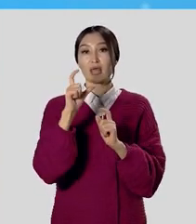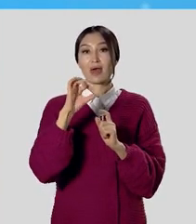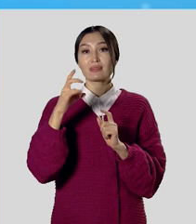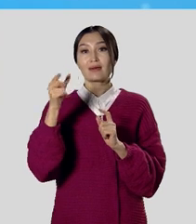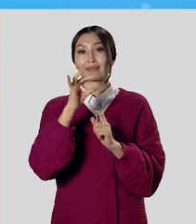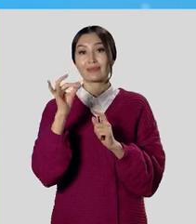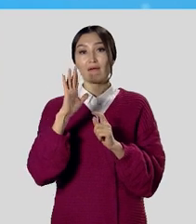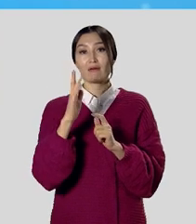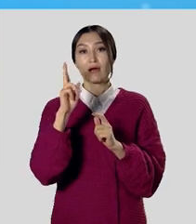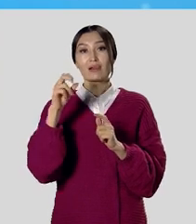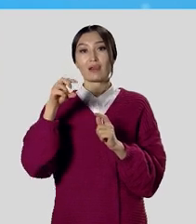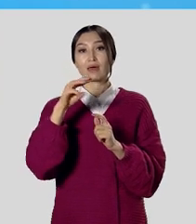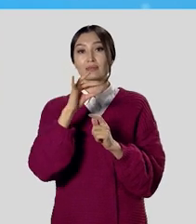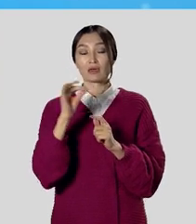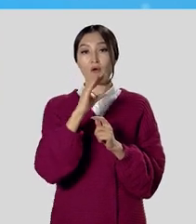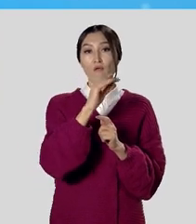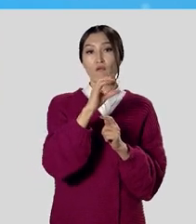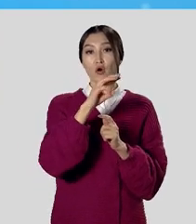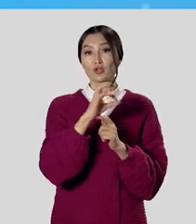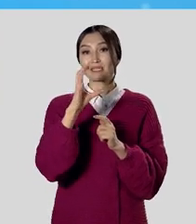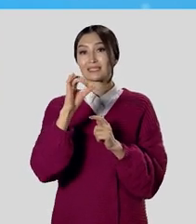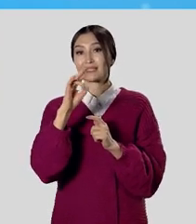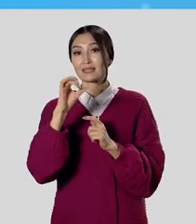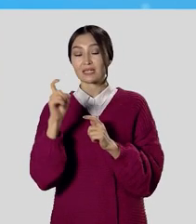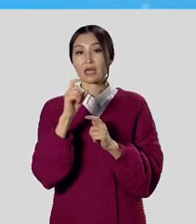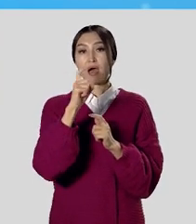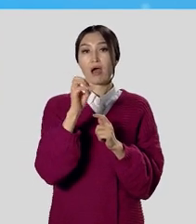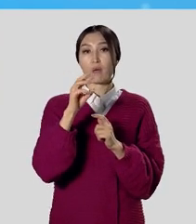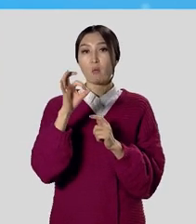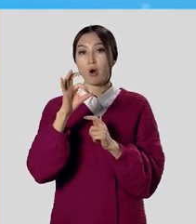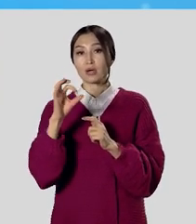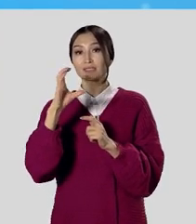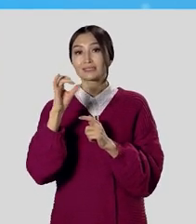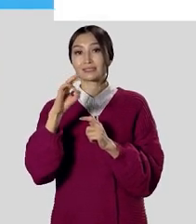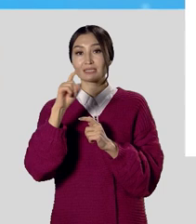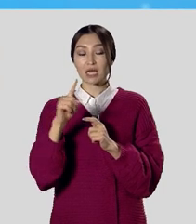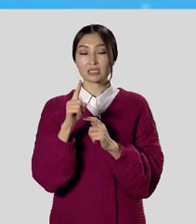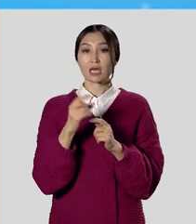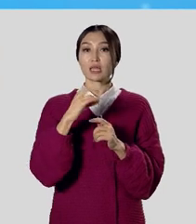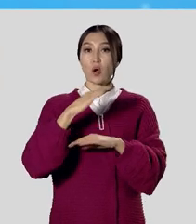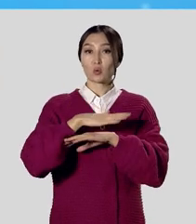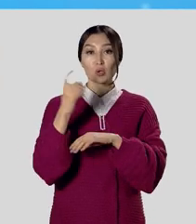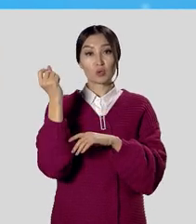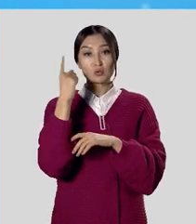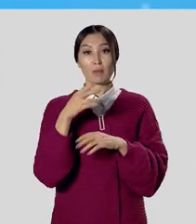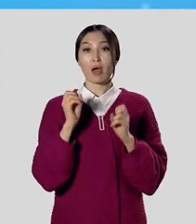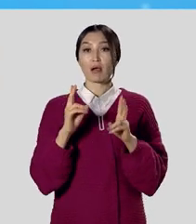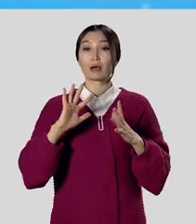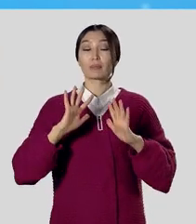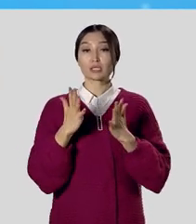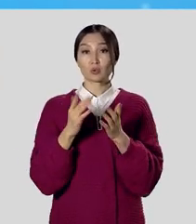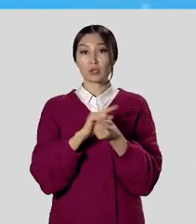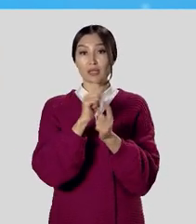энергии в клетки. Фотосинтез и хемосинтез. Сегодня на уроке мы узнаем, как